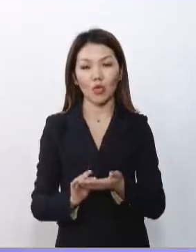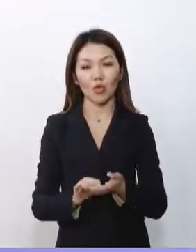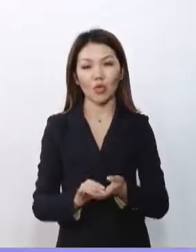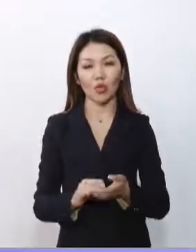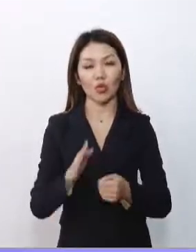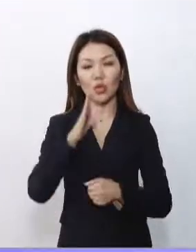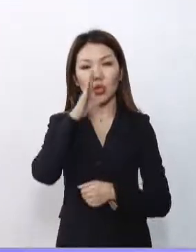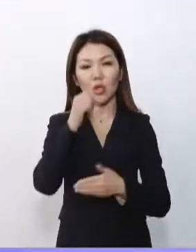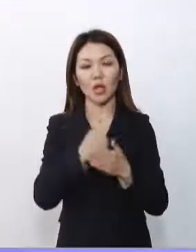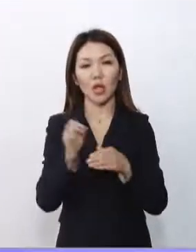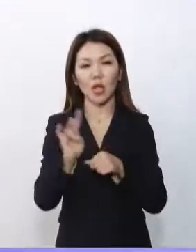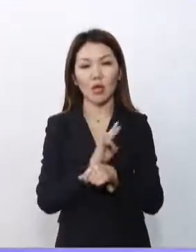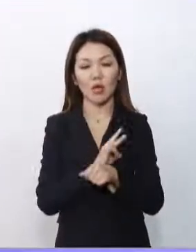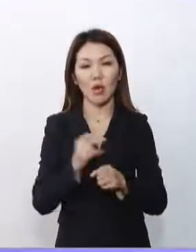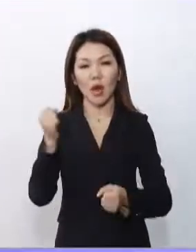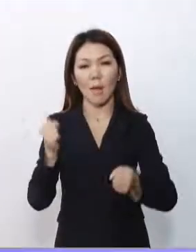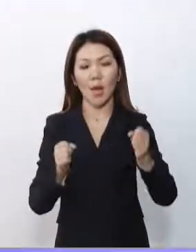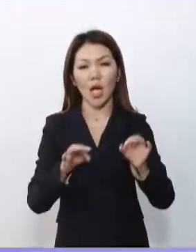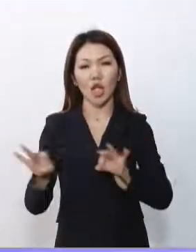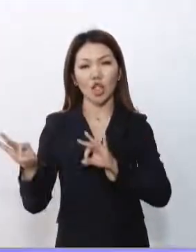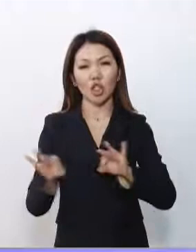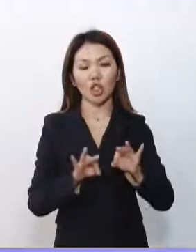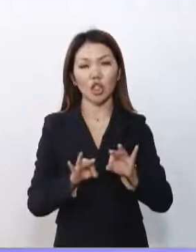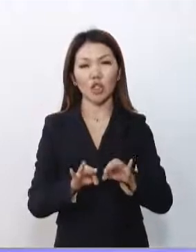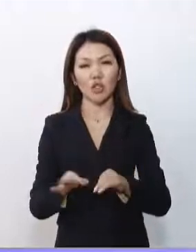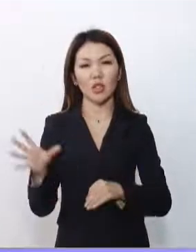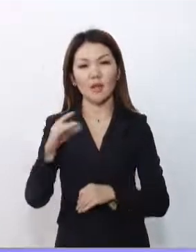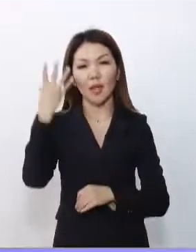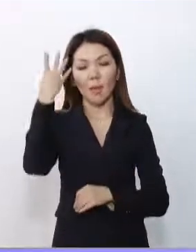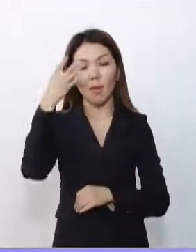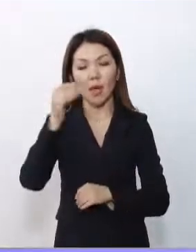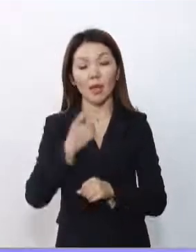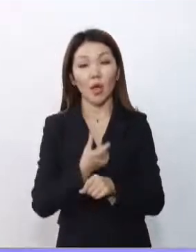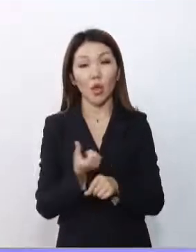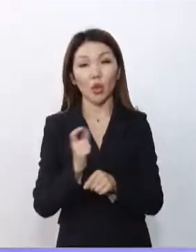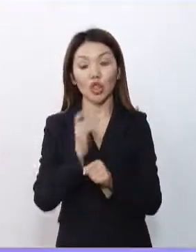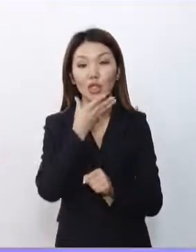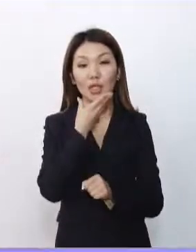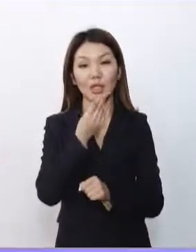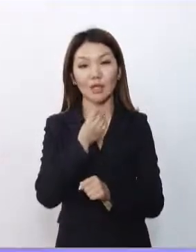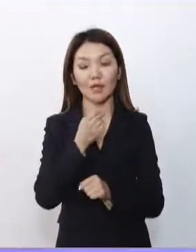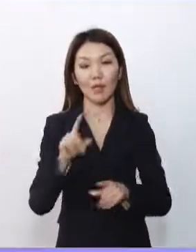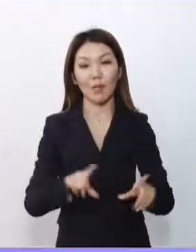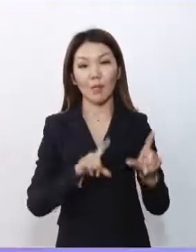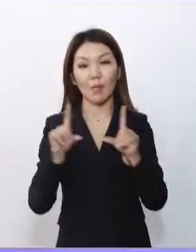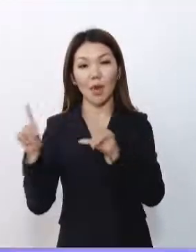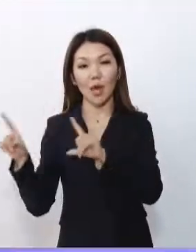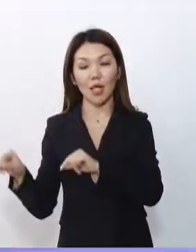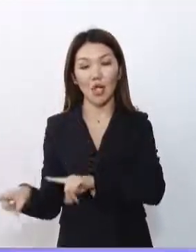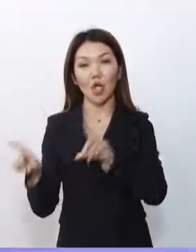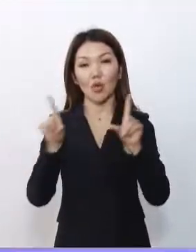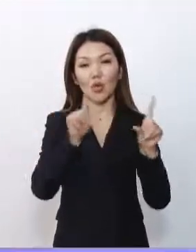ночи машины всех more красивые очень поедут направо налево